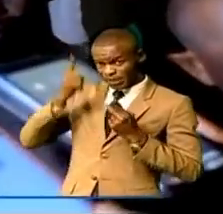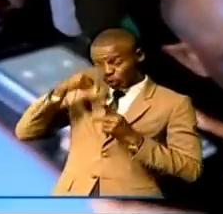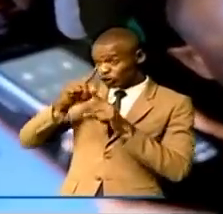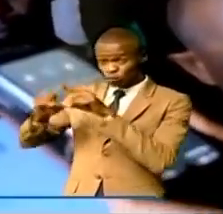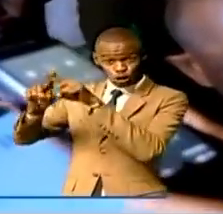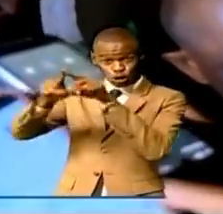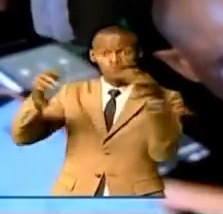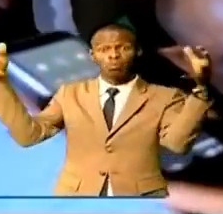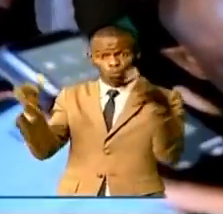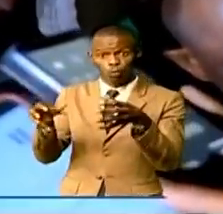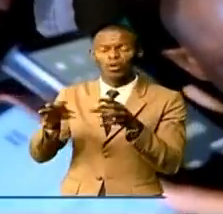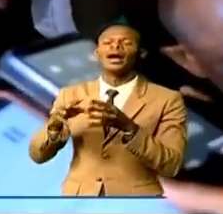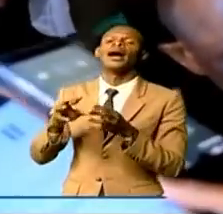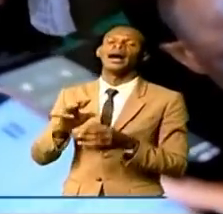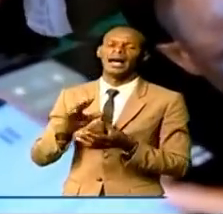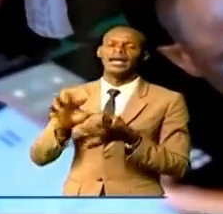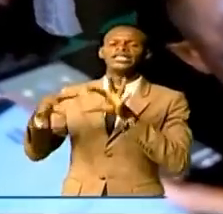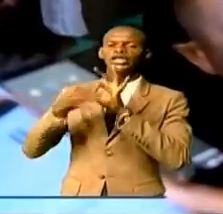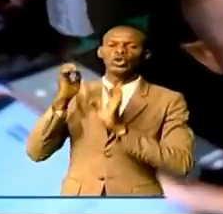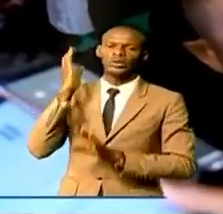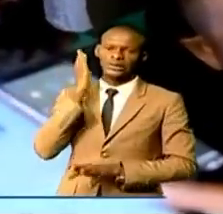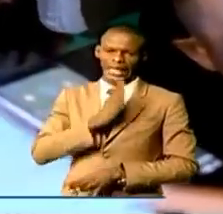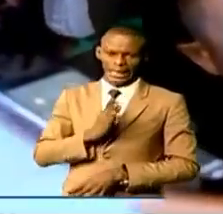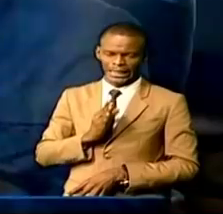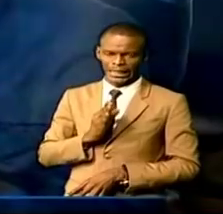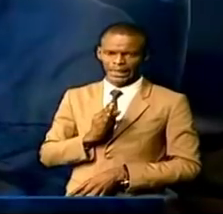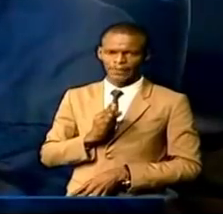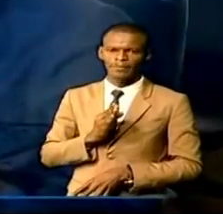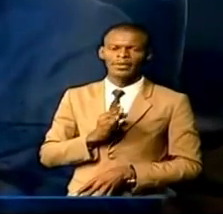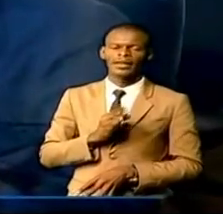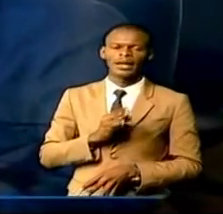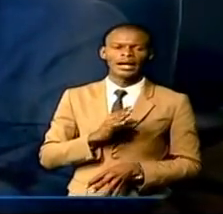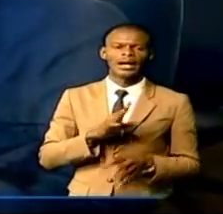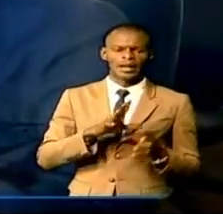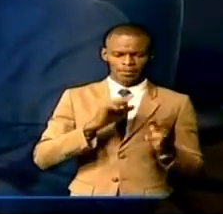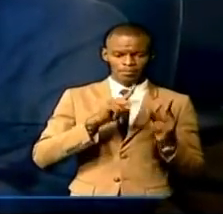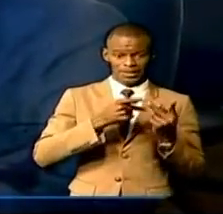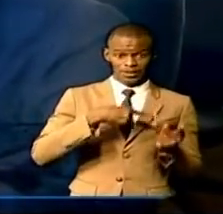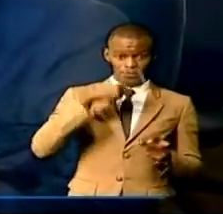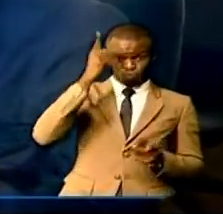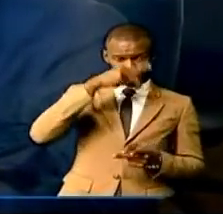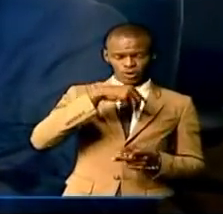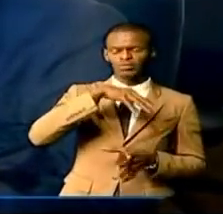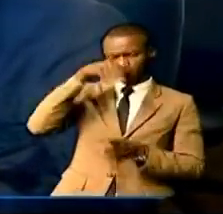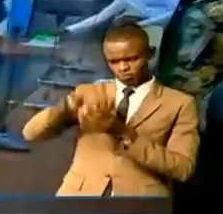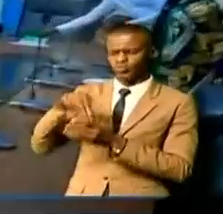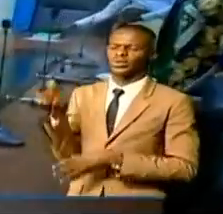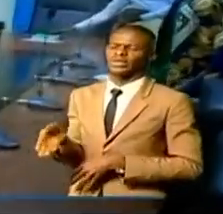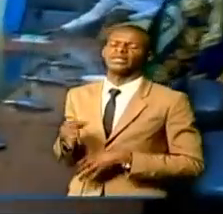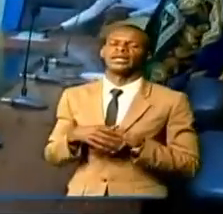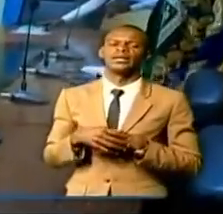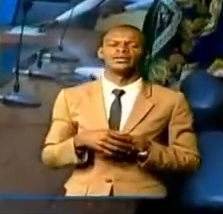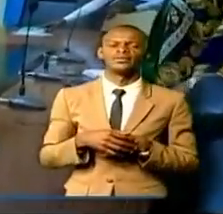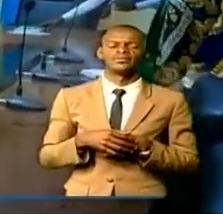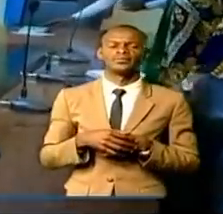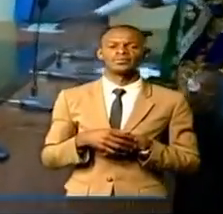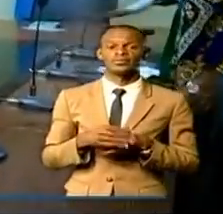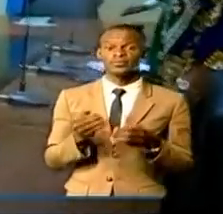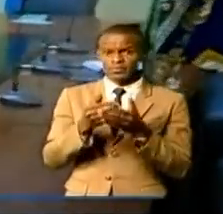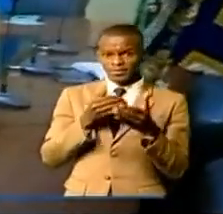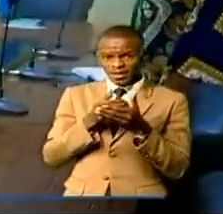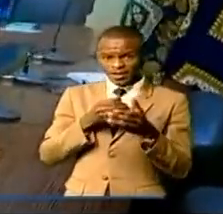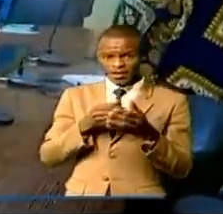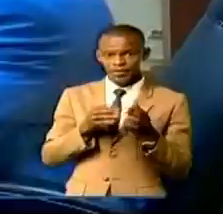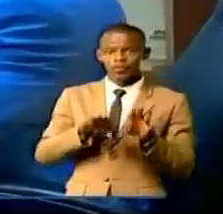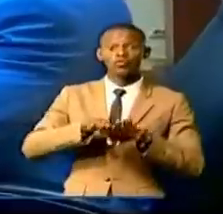je suis Félix-Antoine Tshilombo. Peu avant de lancer les activités du parti politique APOSEM, le grand notable du